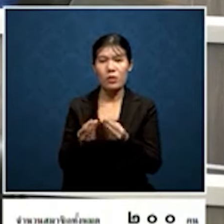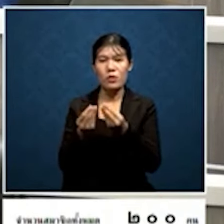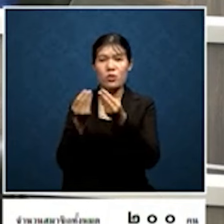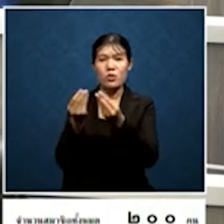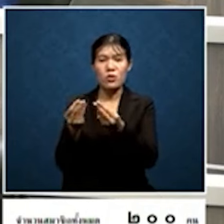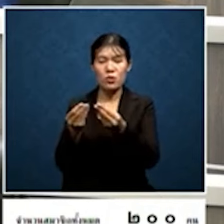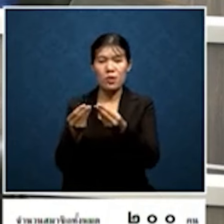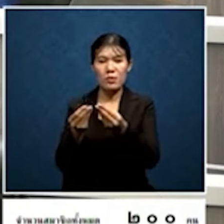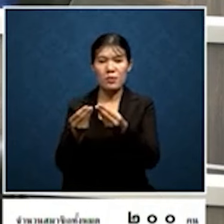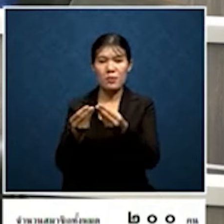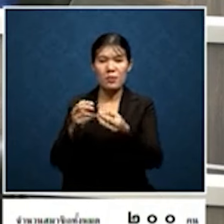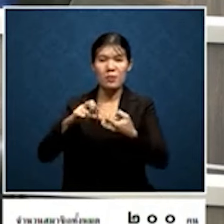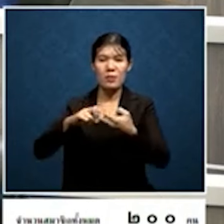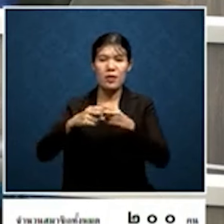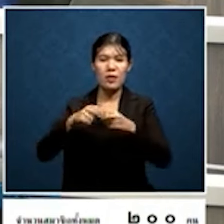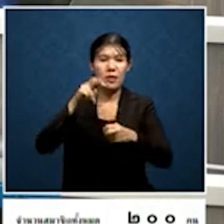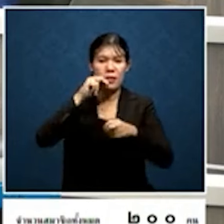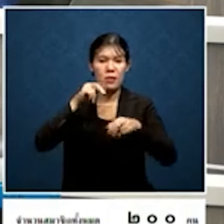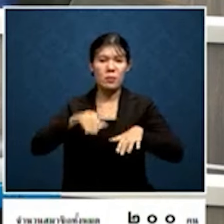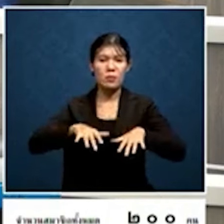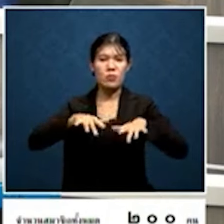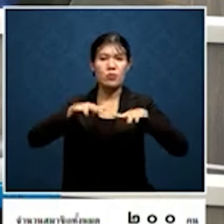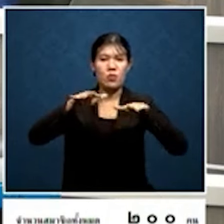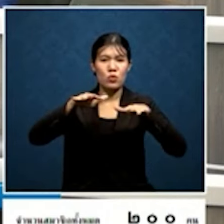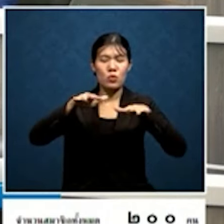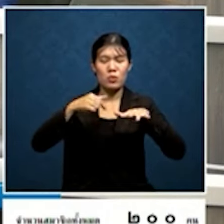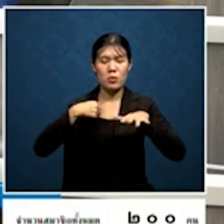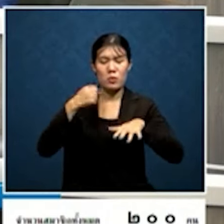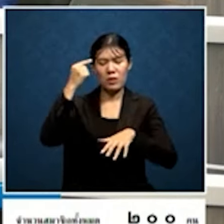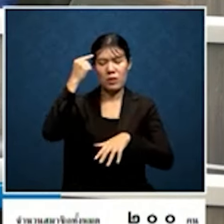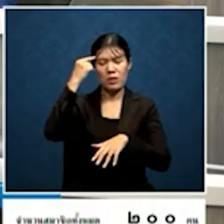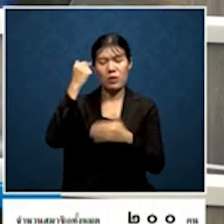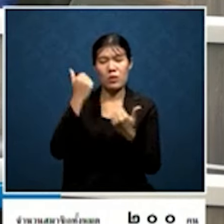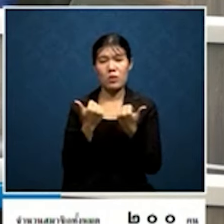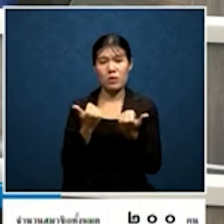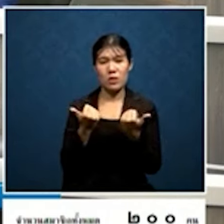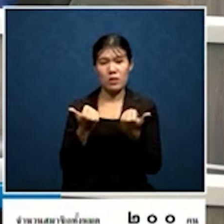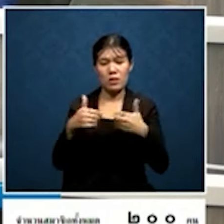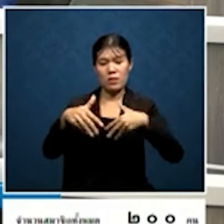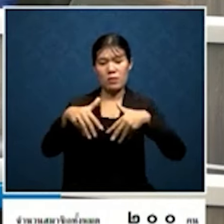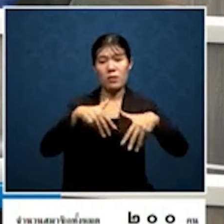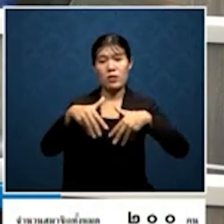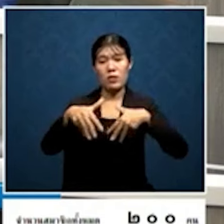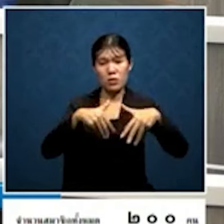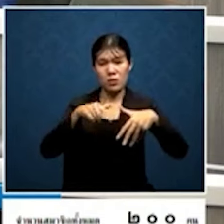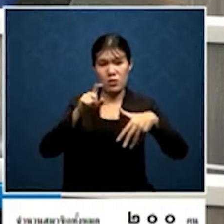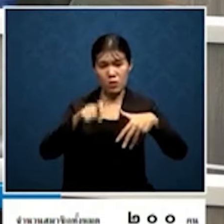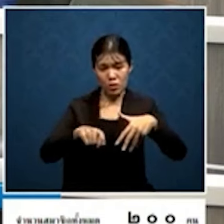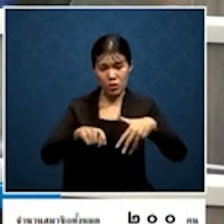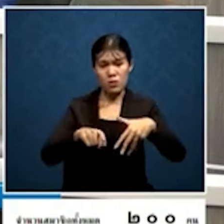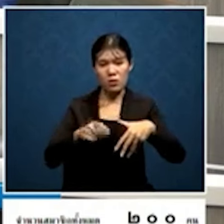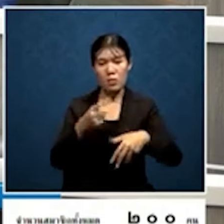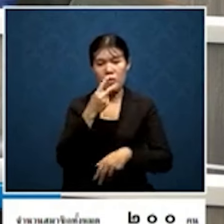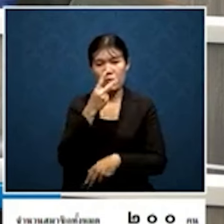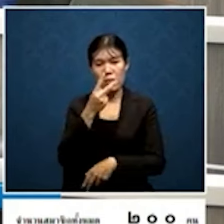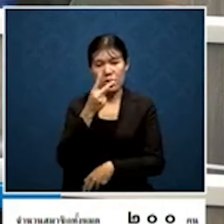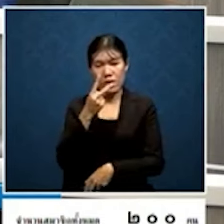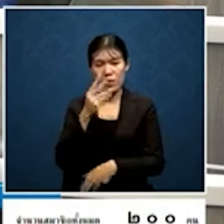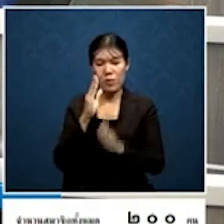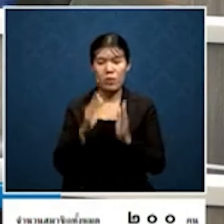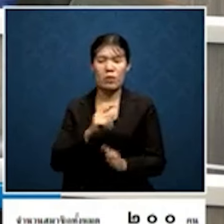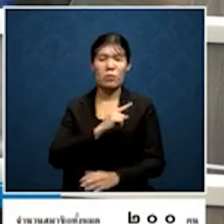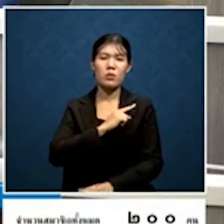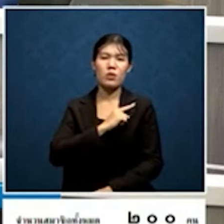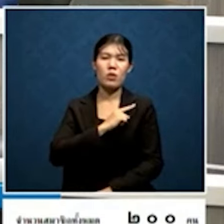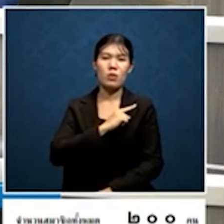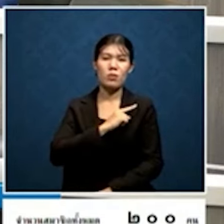ปี61หรือไม่และอาจจะเข้าข่ายผิดต่อข้อบังคับว่าด้วยประมวลจริยธรรมของสมาชิกวุฒิสภาและกรรมา